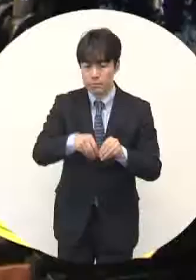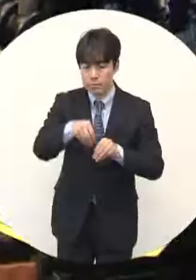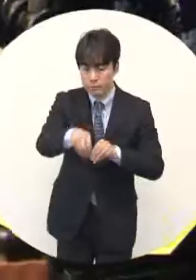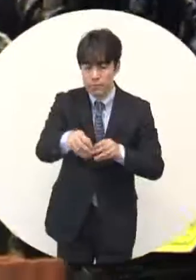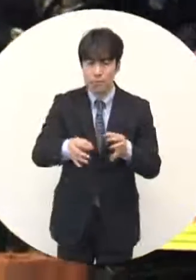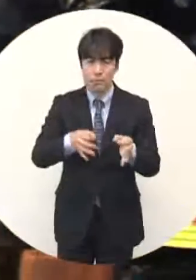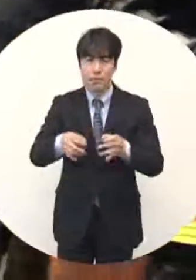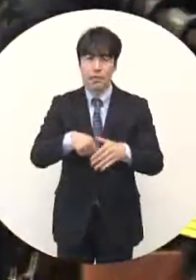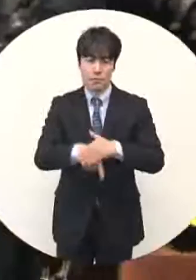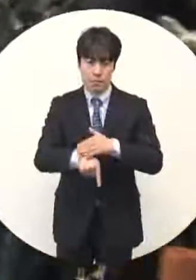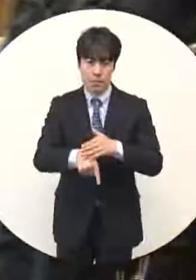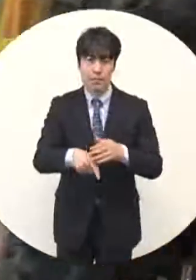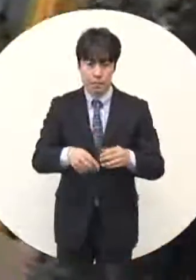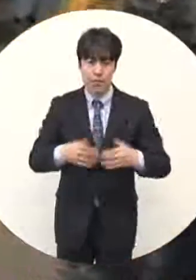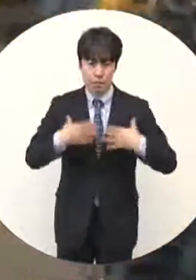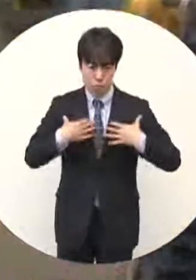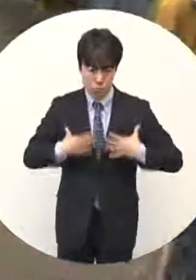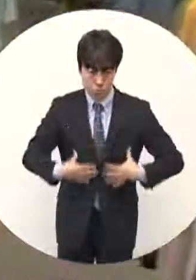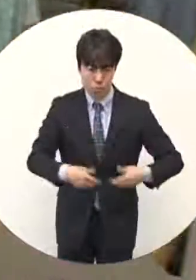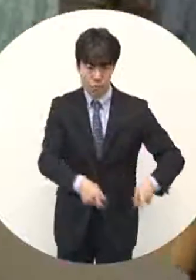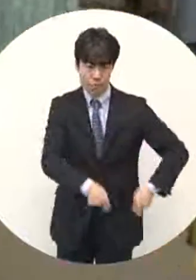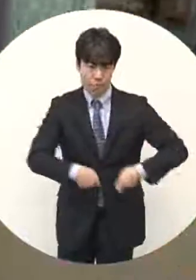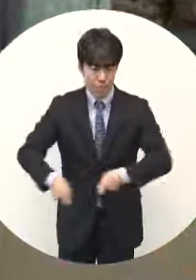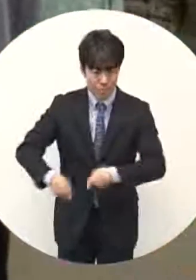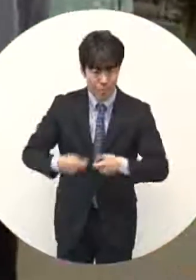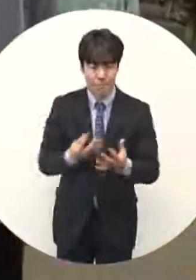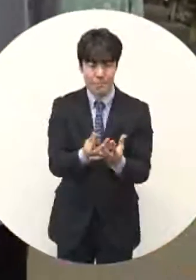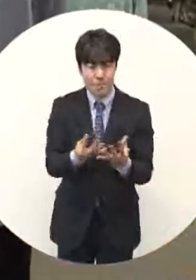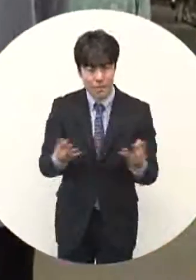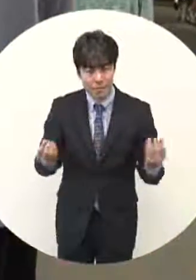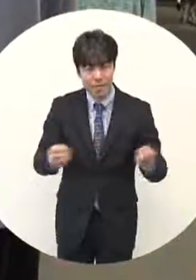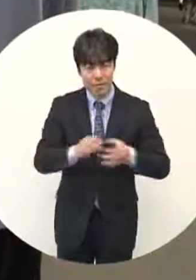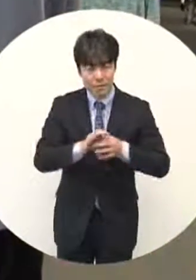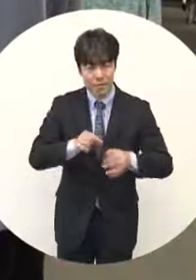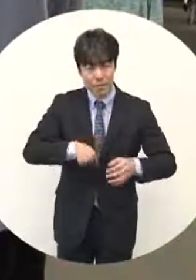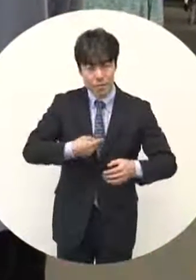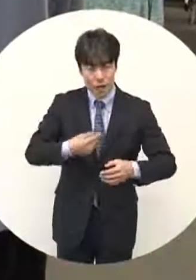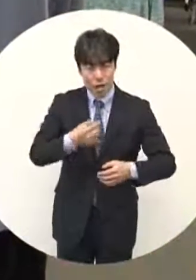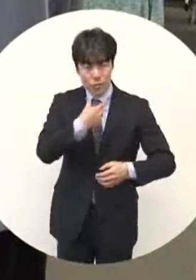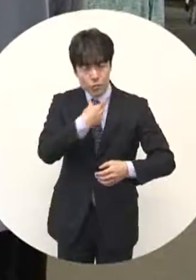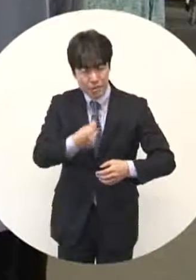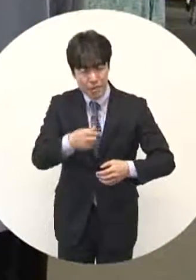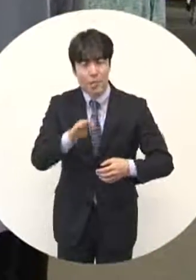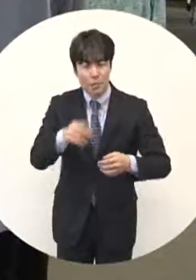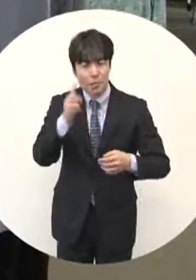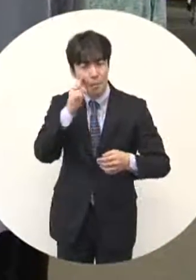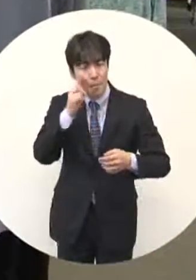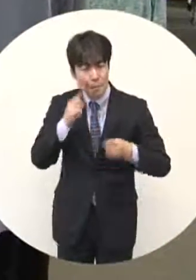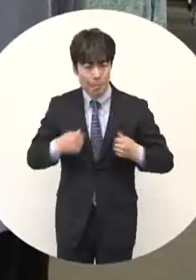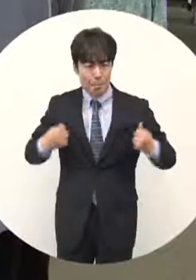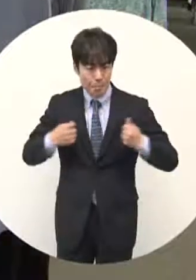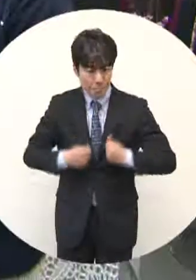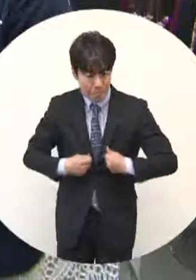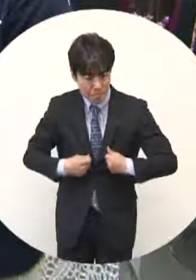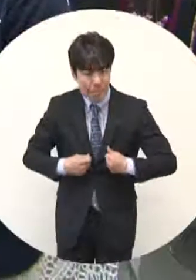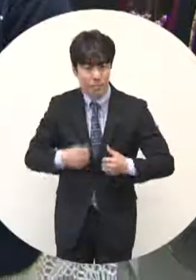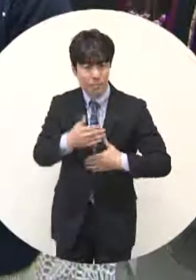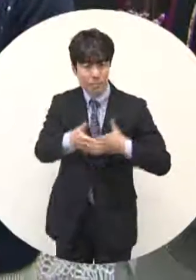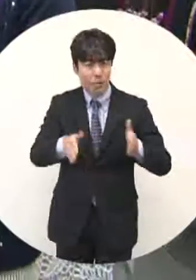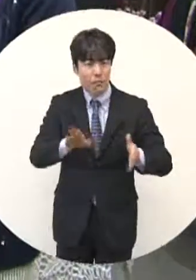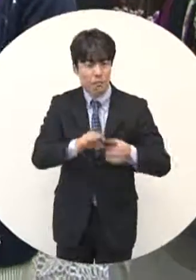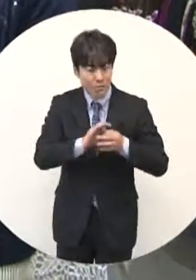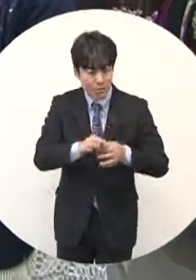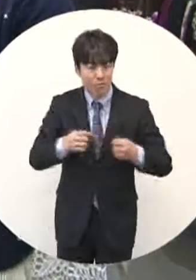ので、たくさん品物ありますんで、はい、まあ、もしご自分に気に入ったものありましたら、試着室ありますから来てみ